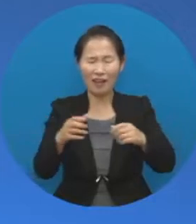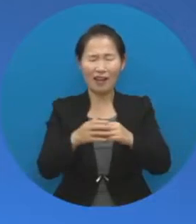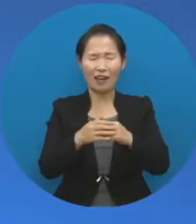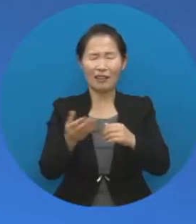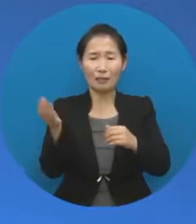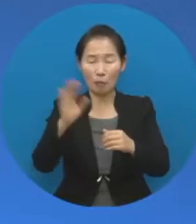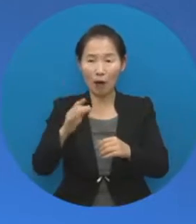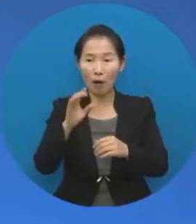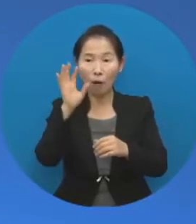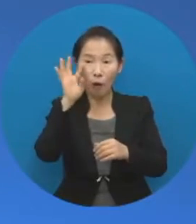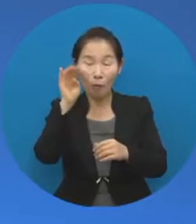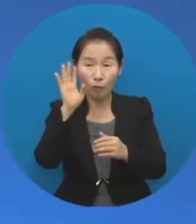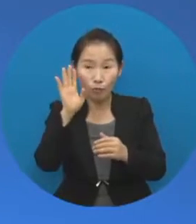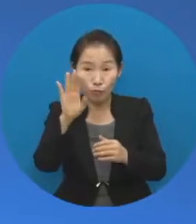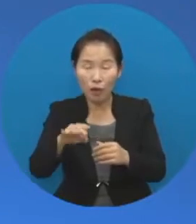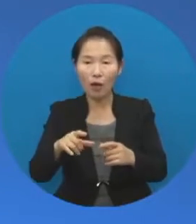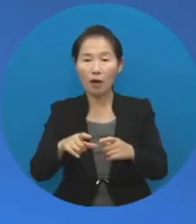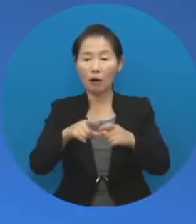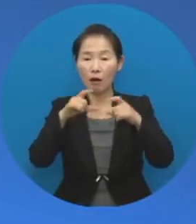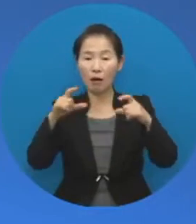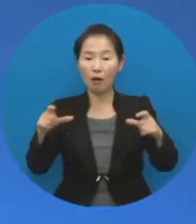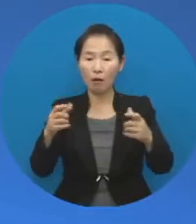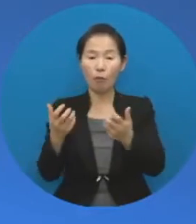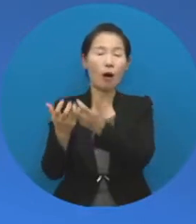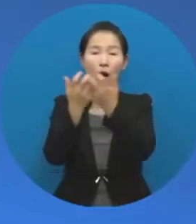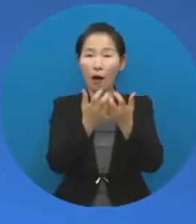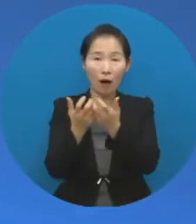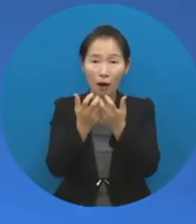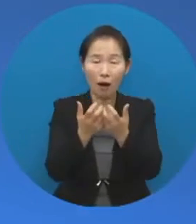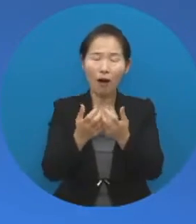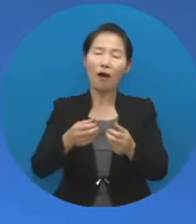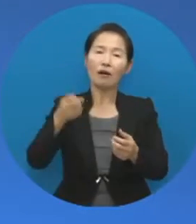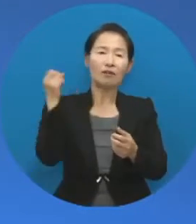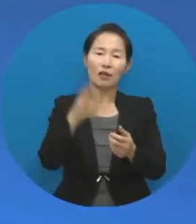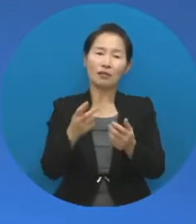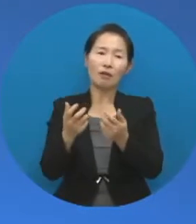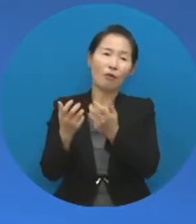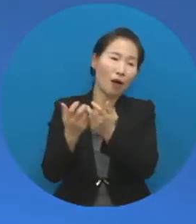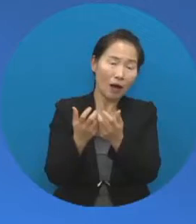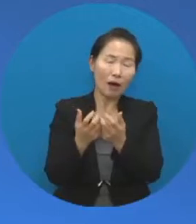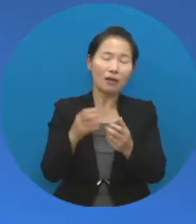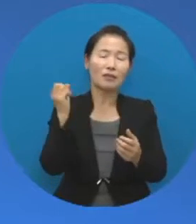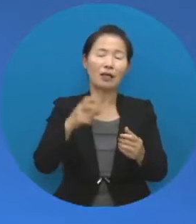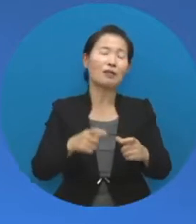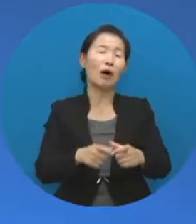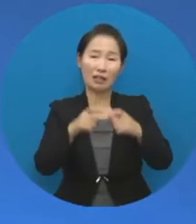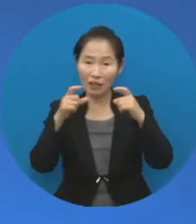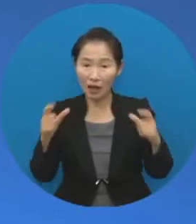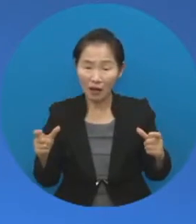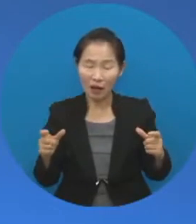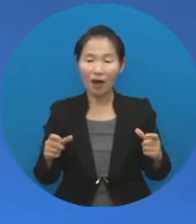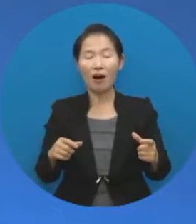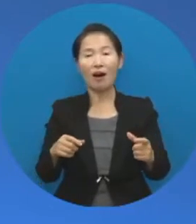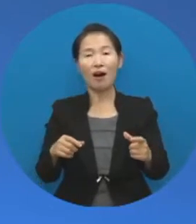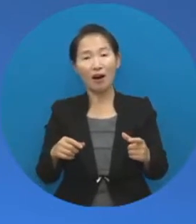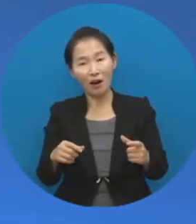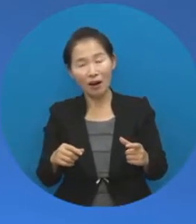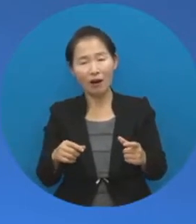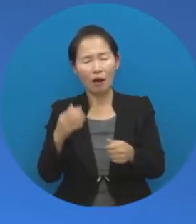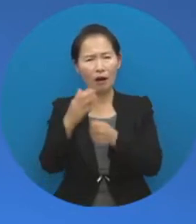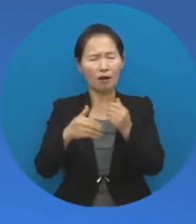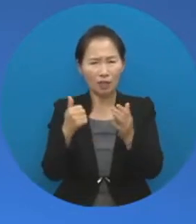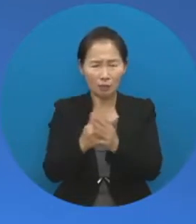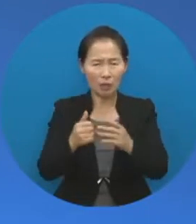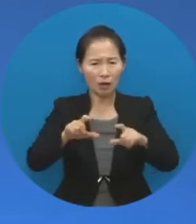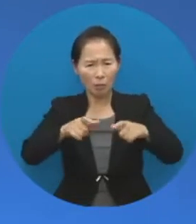차는 거예요. 그리고 너무 좁아가지고 또 확장을 했어요. 그리고 이렇게 하나님께서 이제 생육하고 번성하라